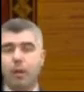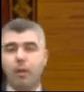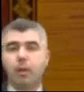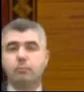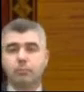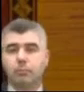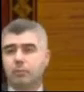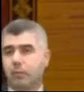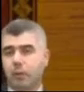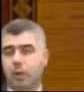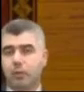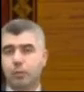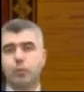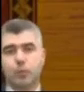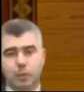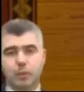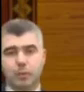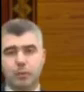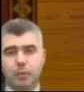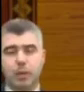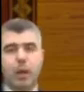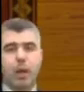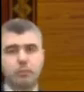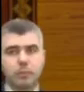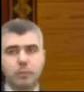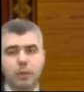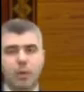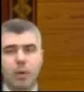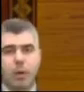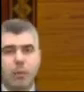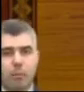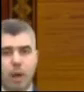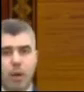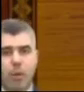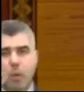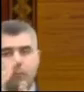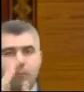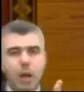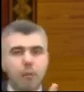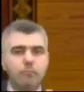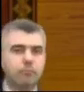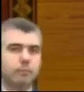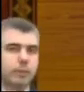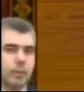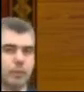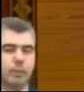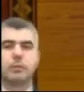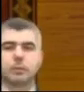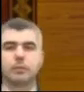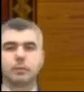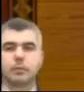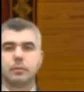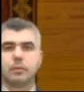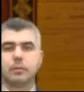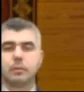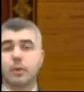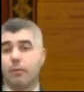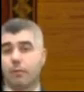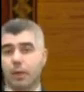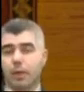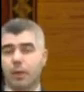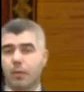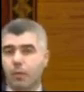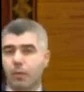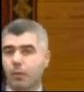وقيل الكثير في هذا المجال في إطار يوروميد أو الاتحاد من أجل المتوسط من بين مبادرات